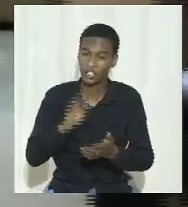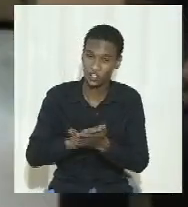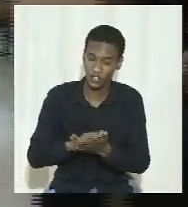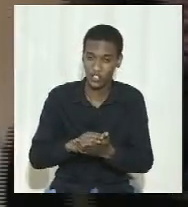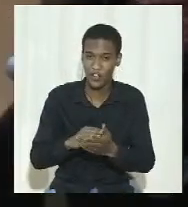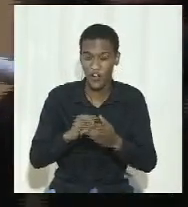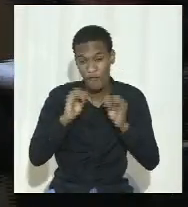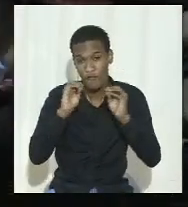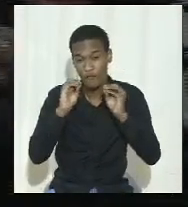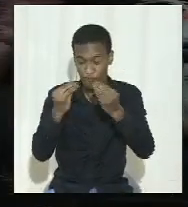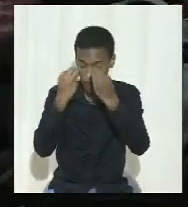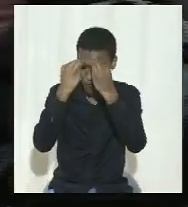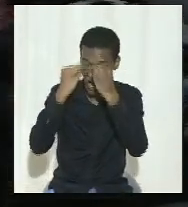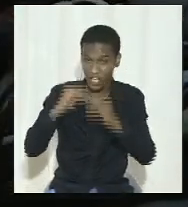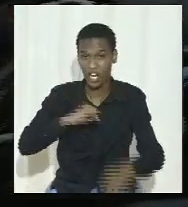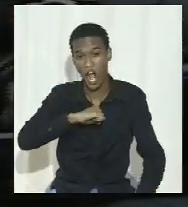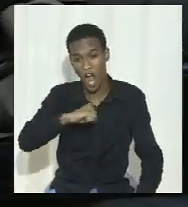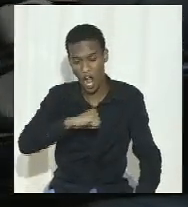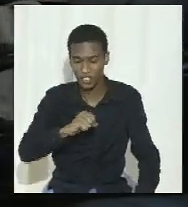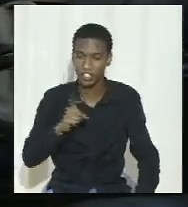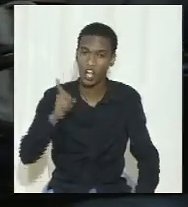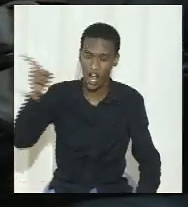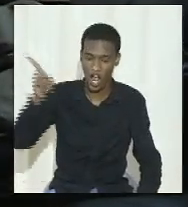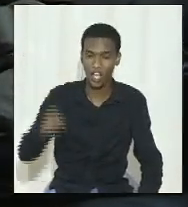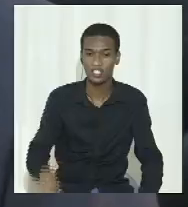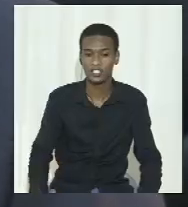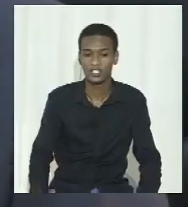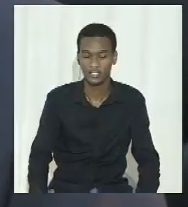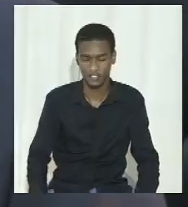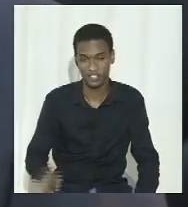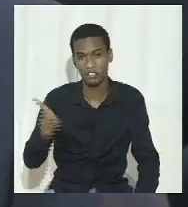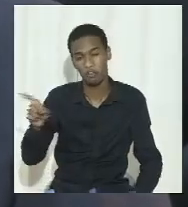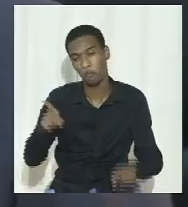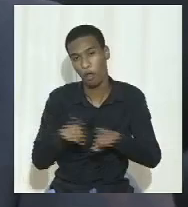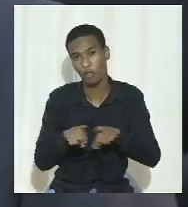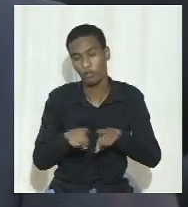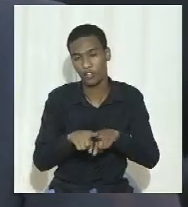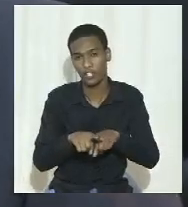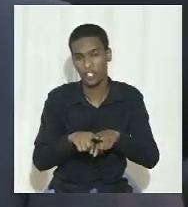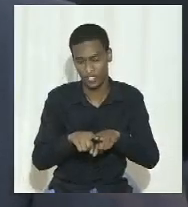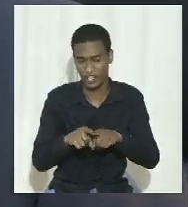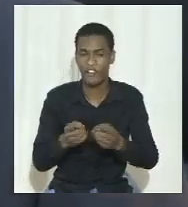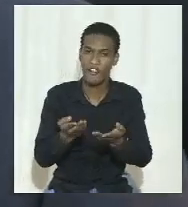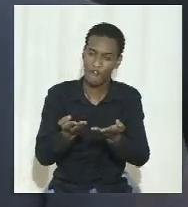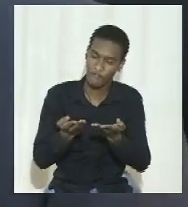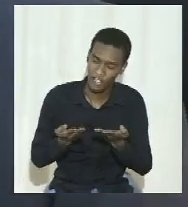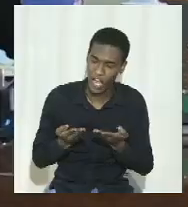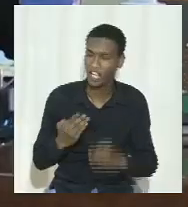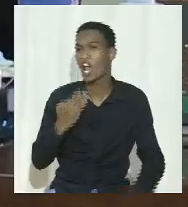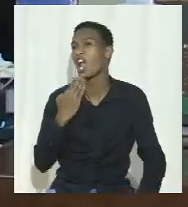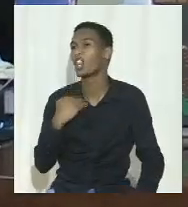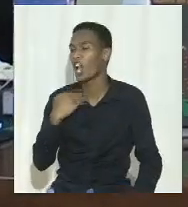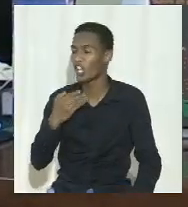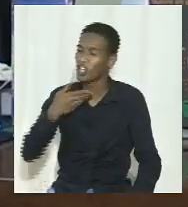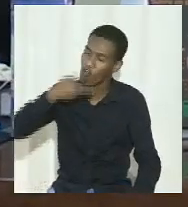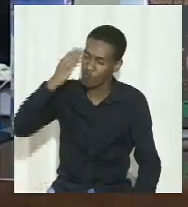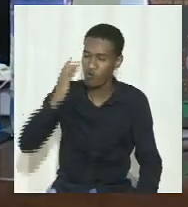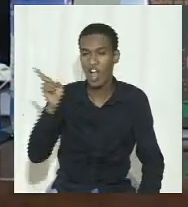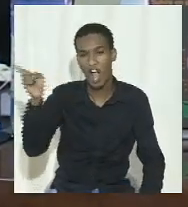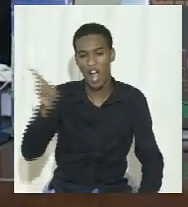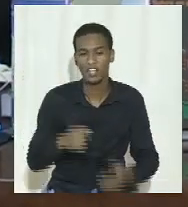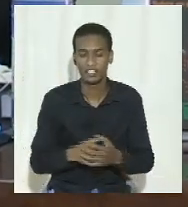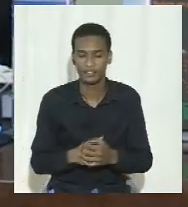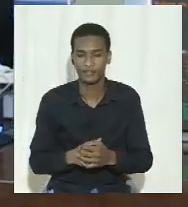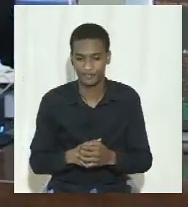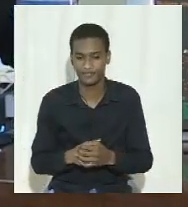vondrona itsinjaram-pahefana eny fotony ireo mamaritra izay filana izay. Noho izany,